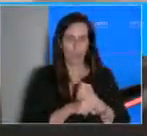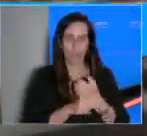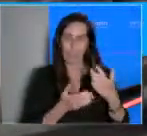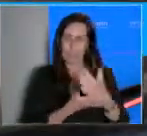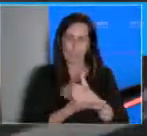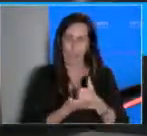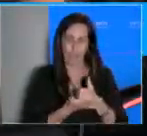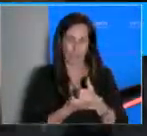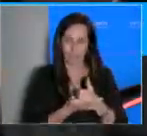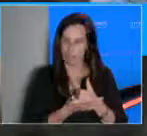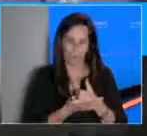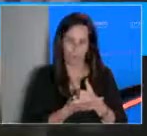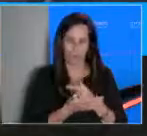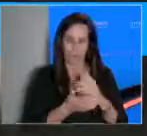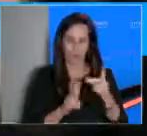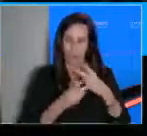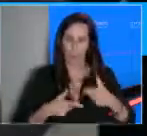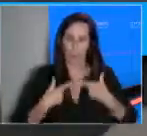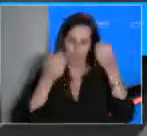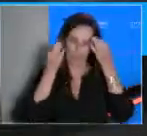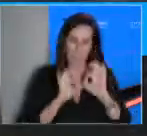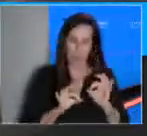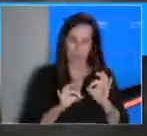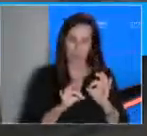בשכר שהוא לא נותן לו לחיות בכבוד.